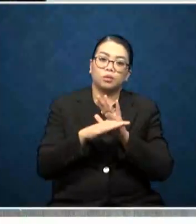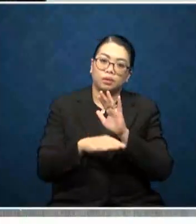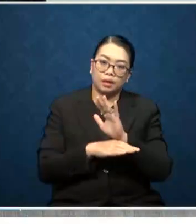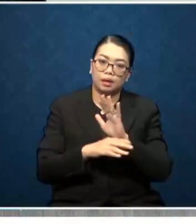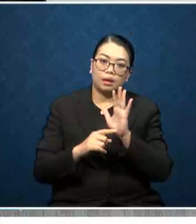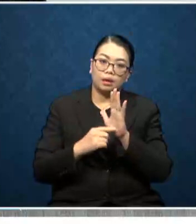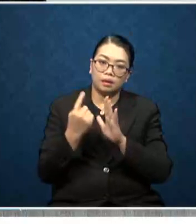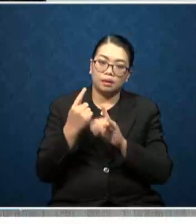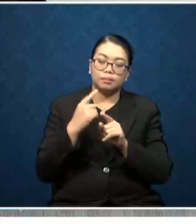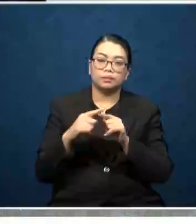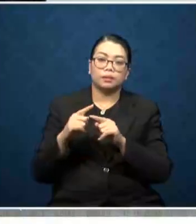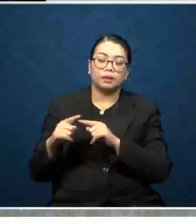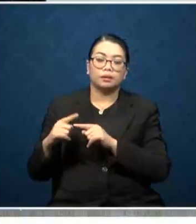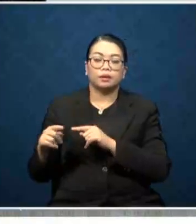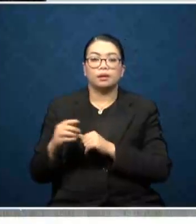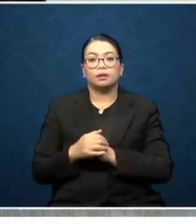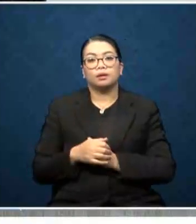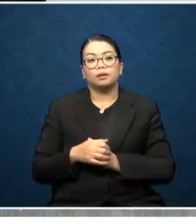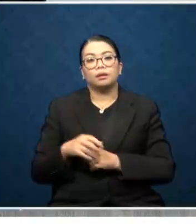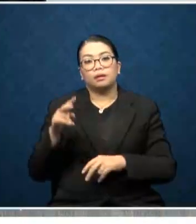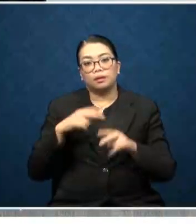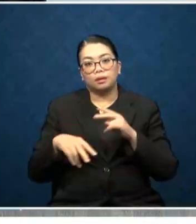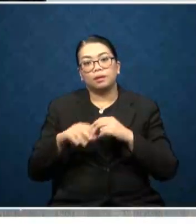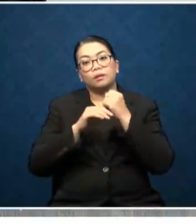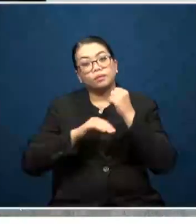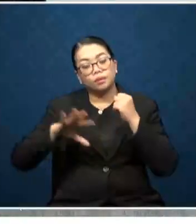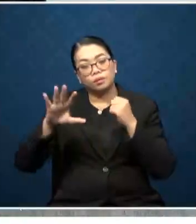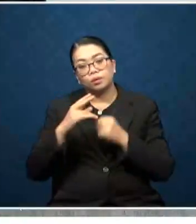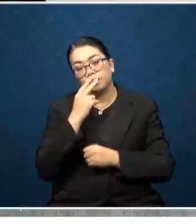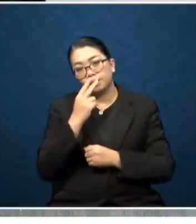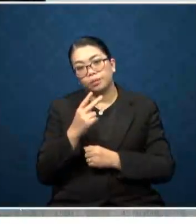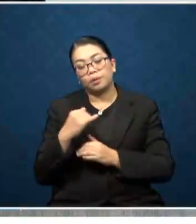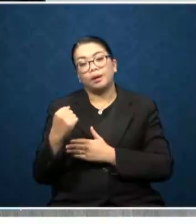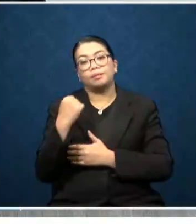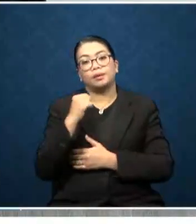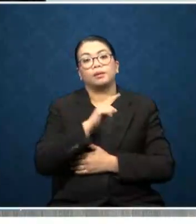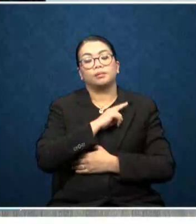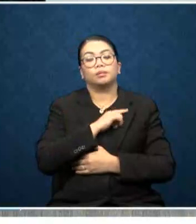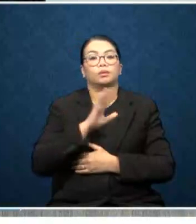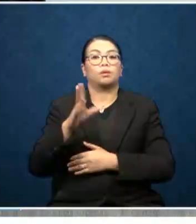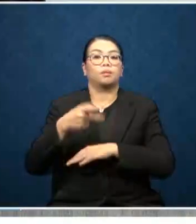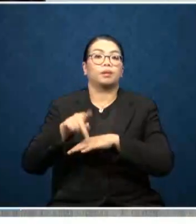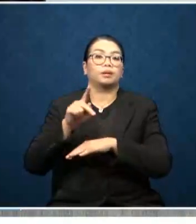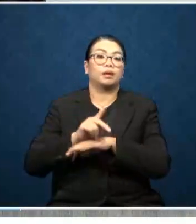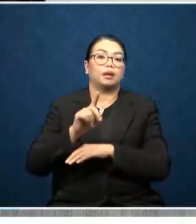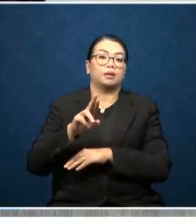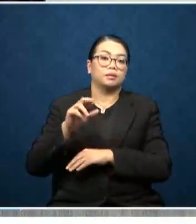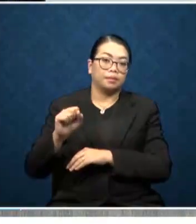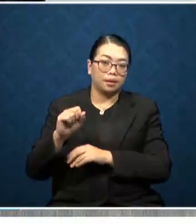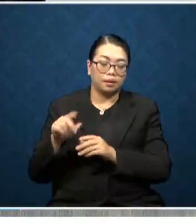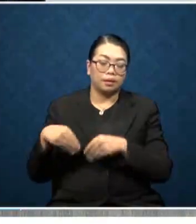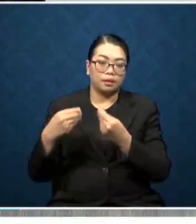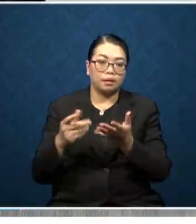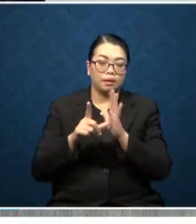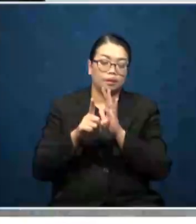แม้กตขบวนการในการที่จะสรหาคสชก็ไม่ิใช่เป็นอำนาจหน้าที่ของประธานวุฒิที่จะเสนอคนนั้นคน